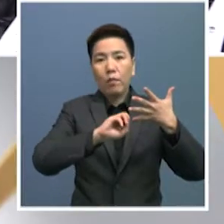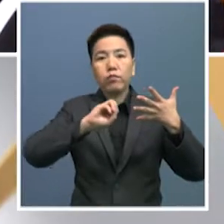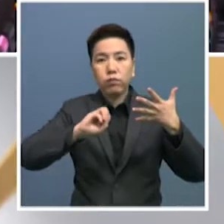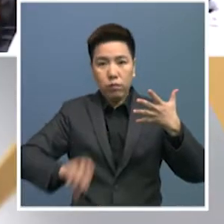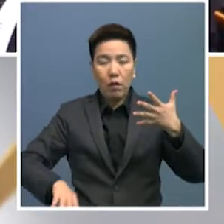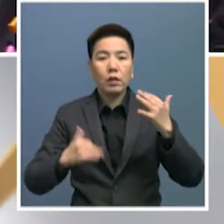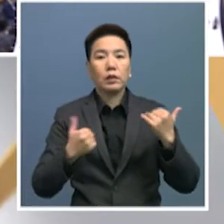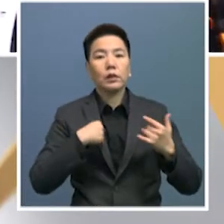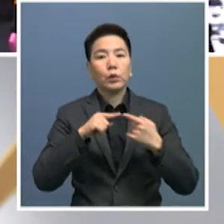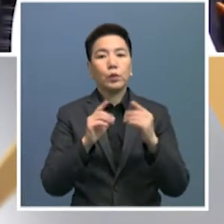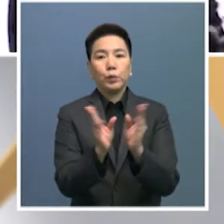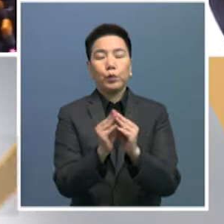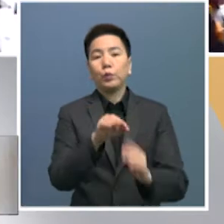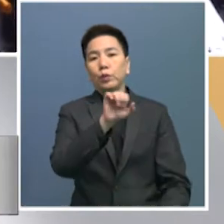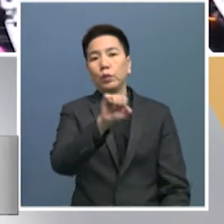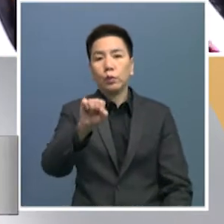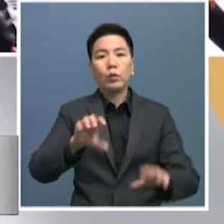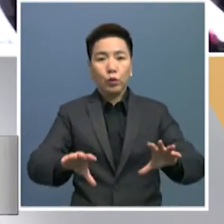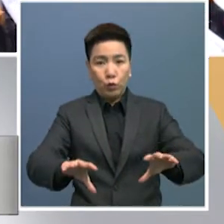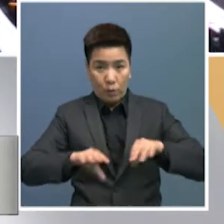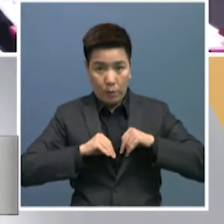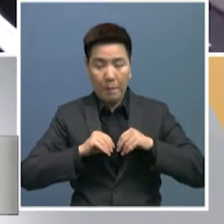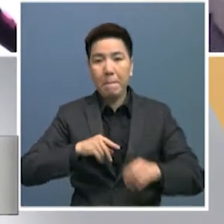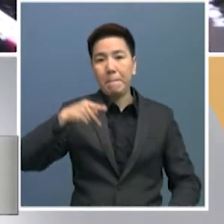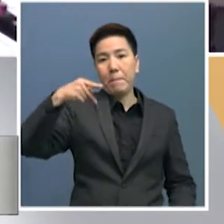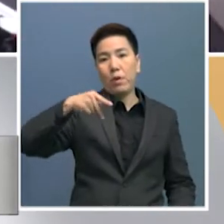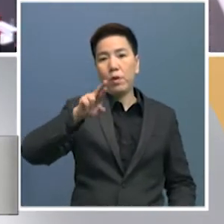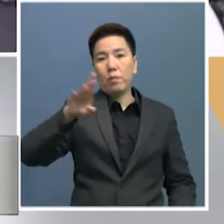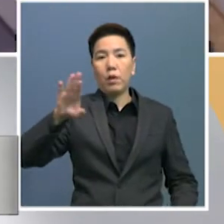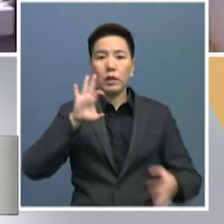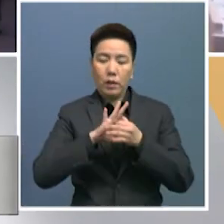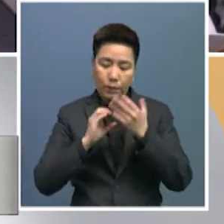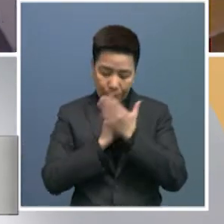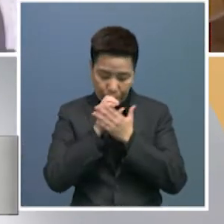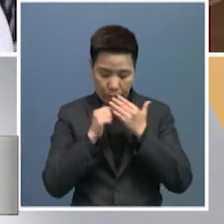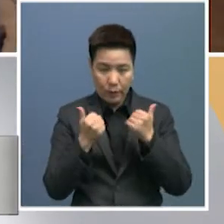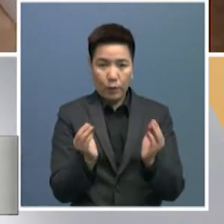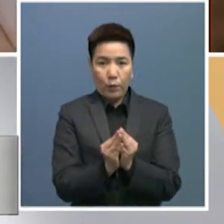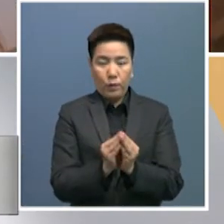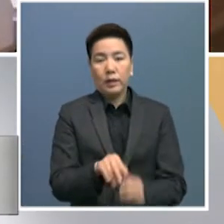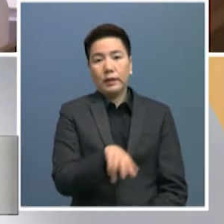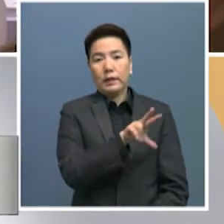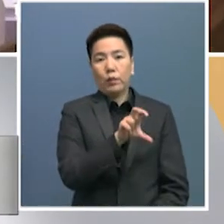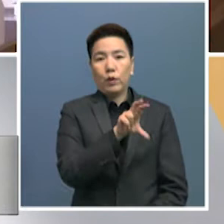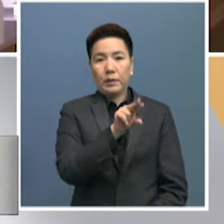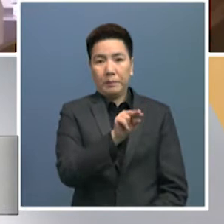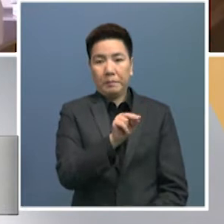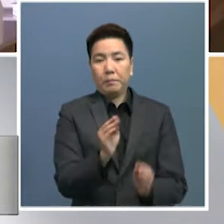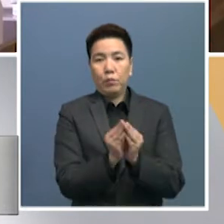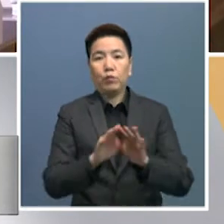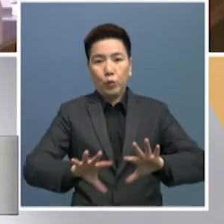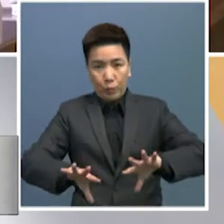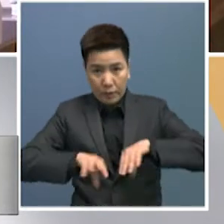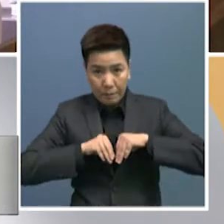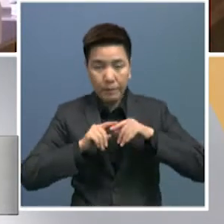เองค่ะก็ได้มีการประชุมรับหลักการร่างพระราชบัญญัติยาเสพติดให้โทษด้วยคะแนนเสียง 330เสียงทีเดียวนะ